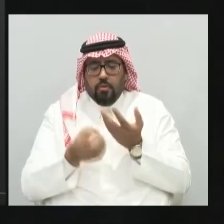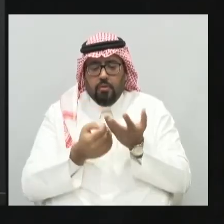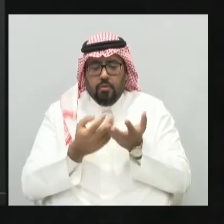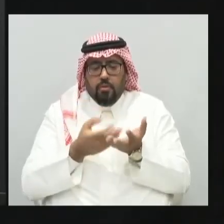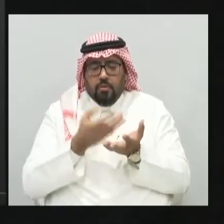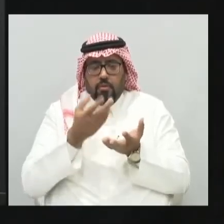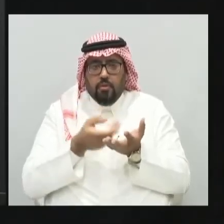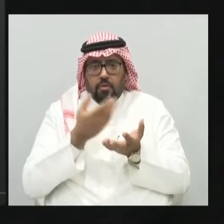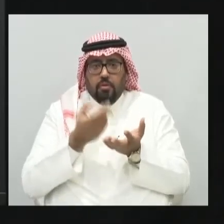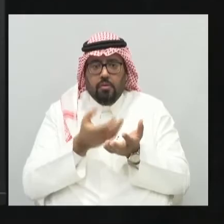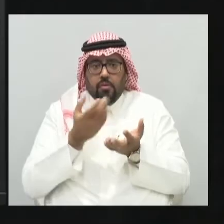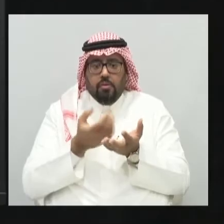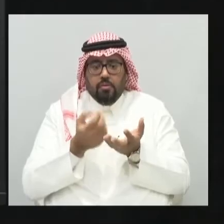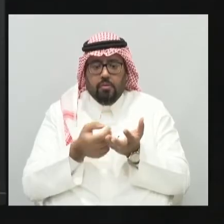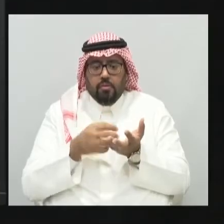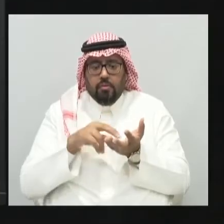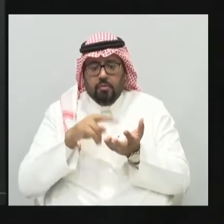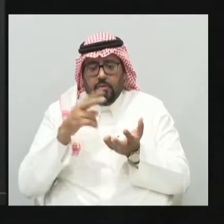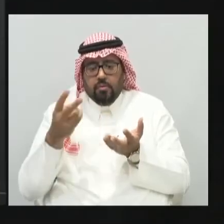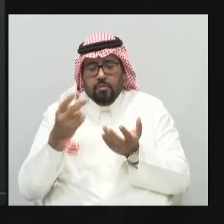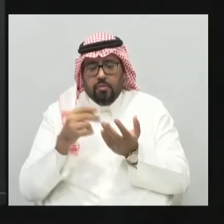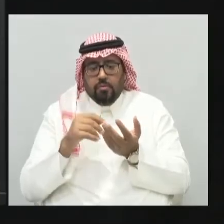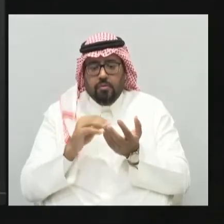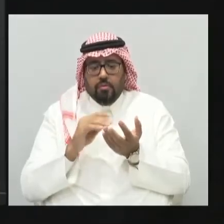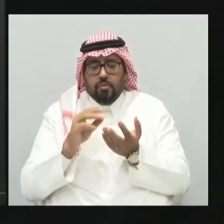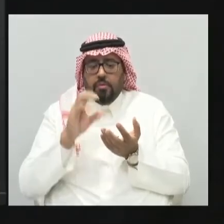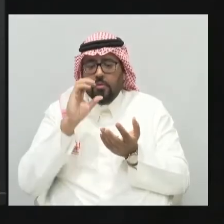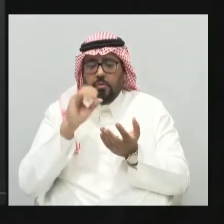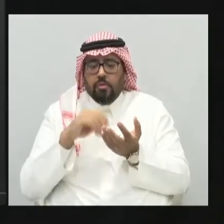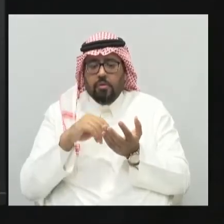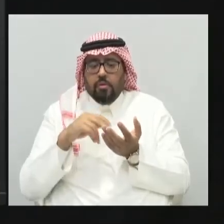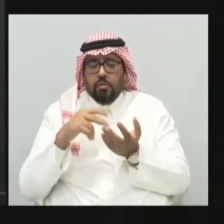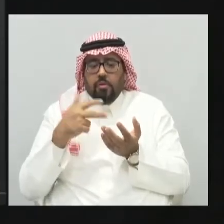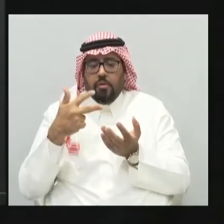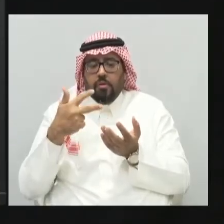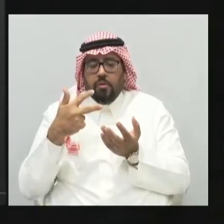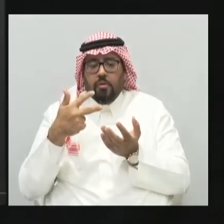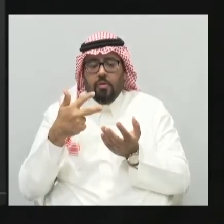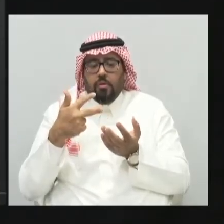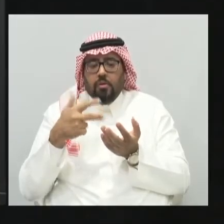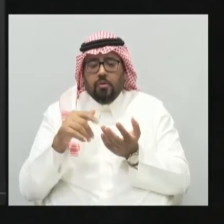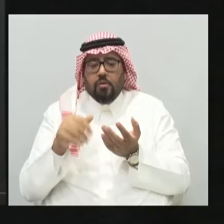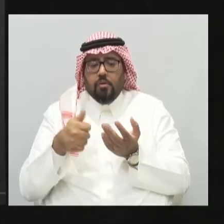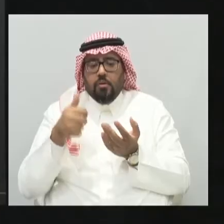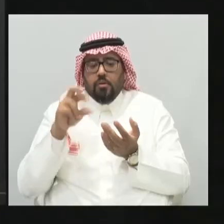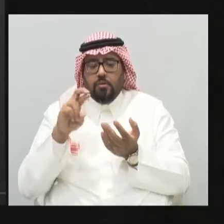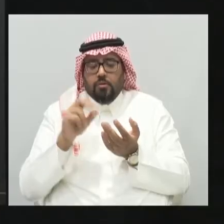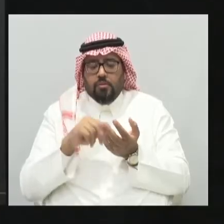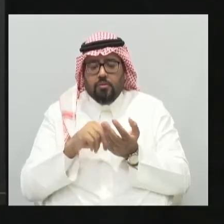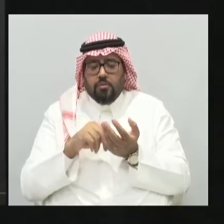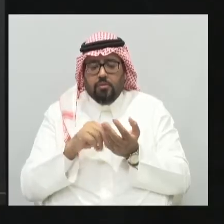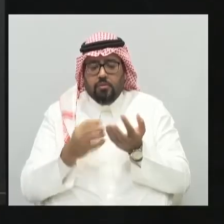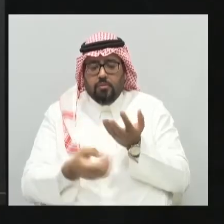تخرج منها الفقاقيع هذه ويتحول الماء السائل هذا الى غاز